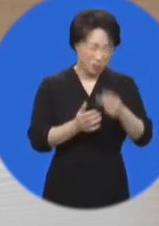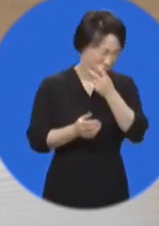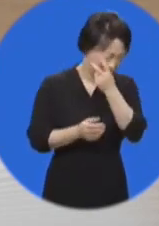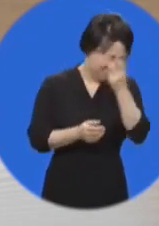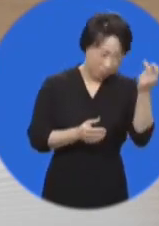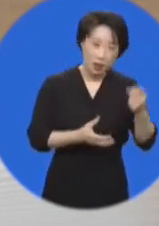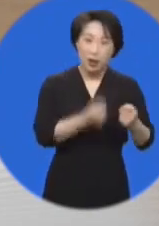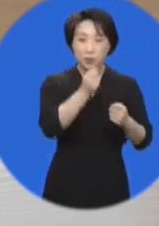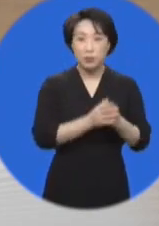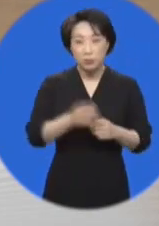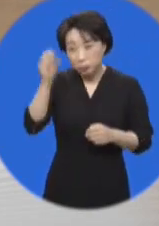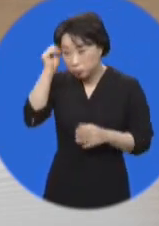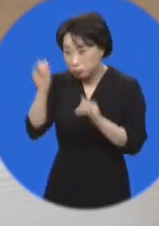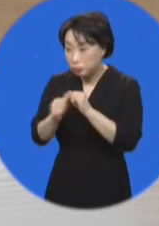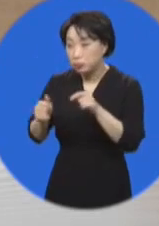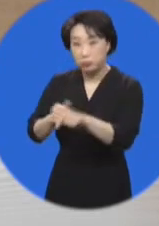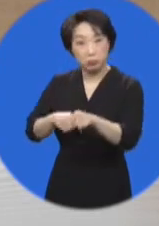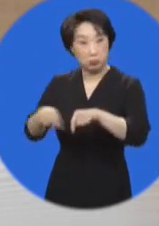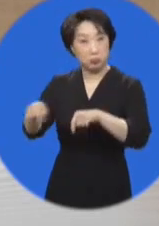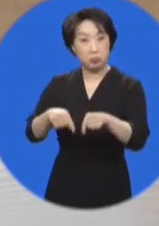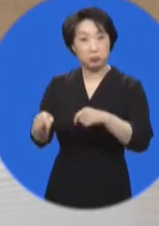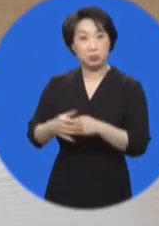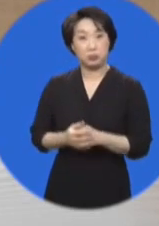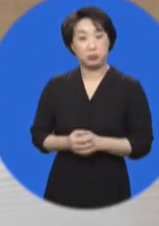유식함으로 무식한 자를 지배해요.